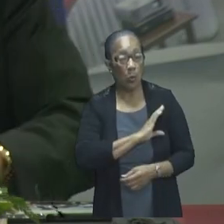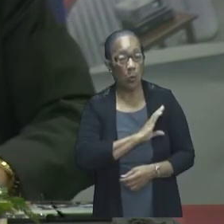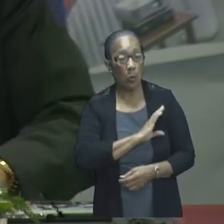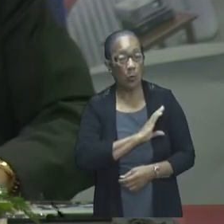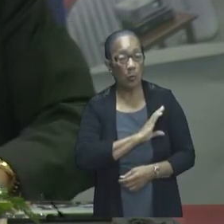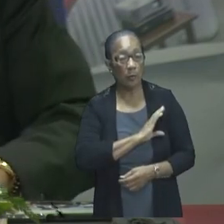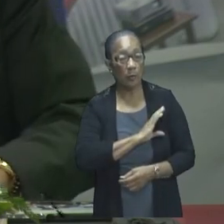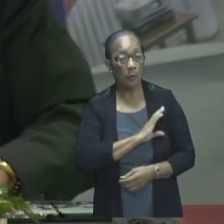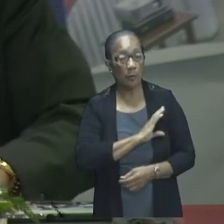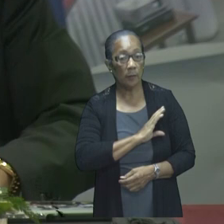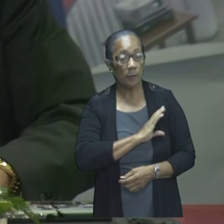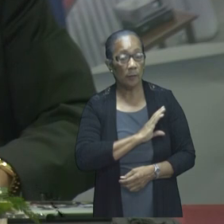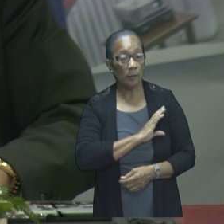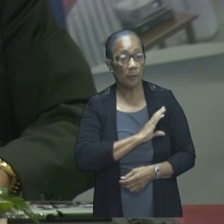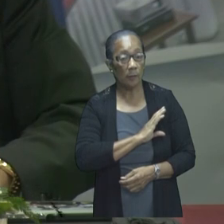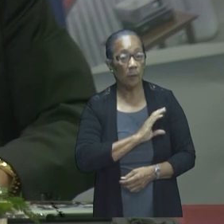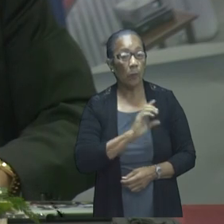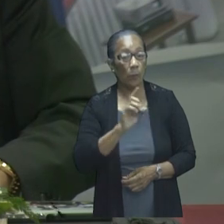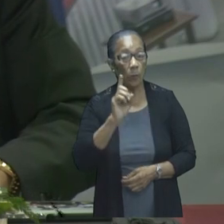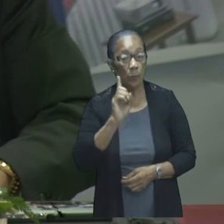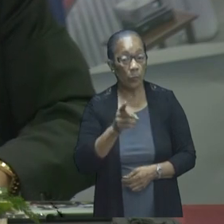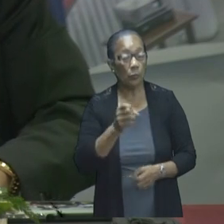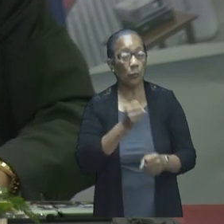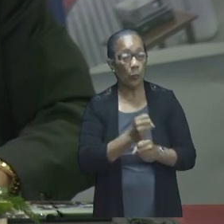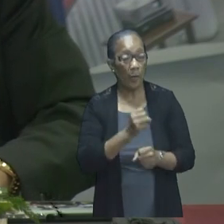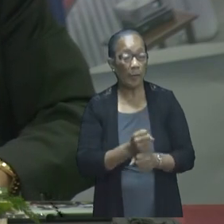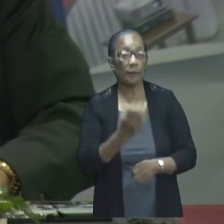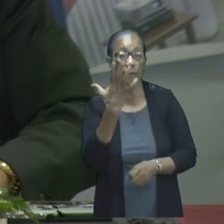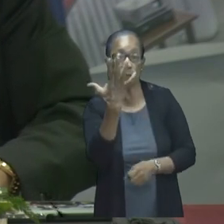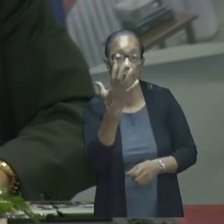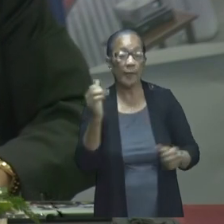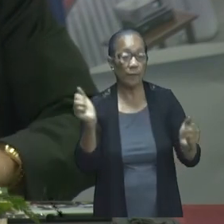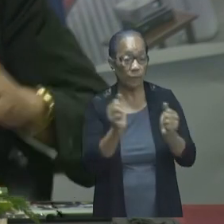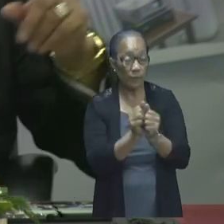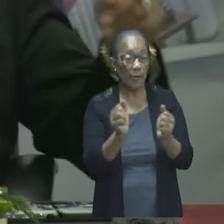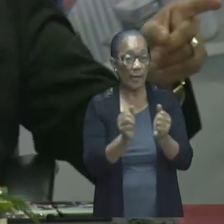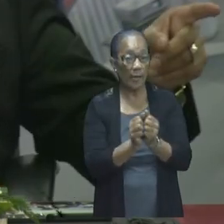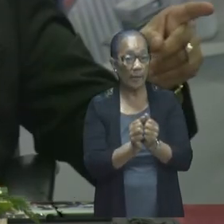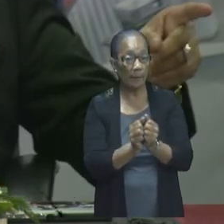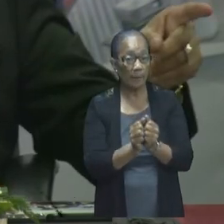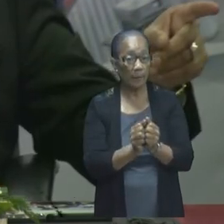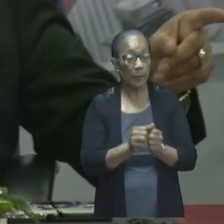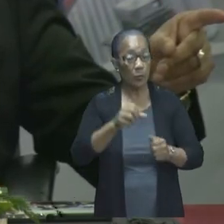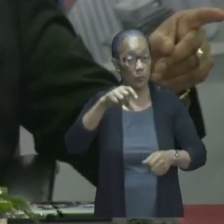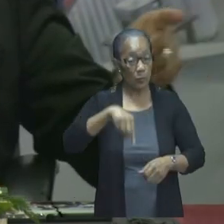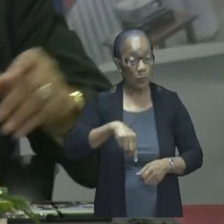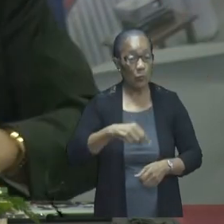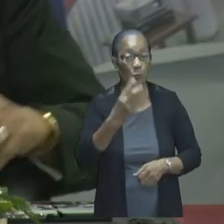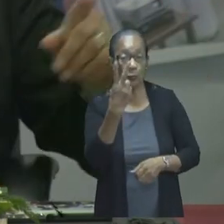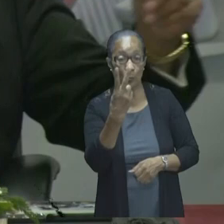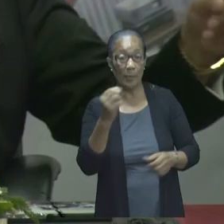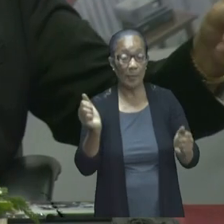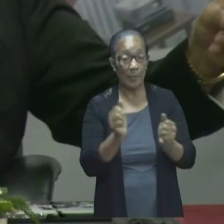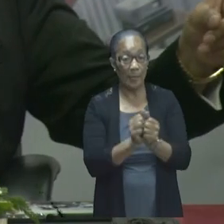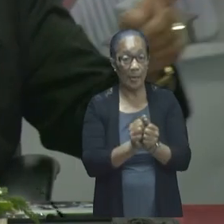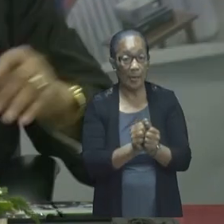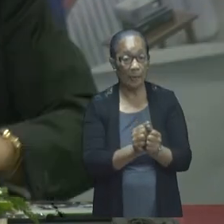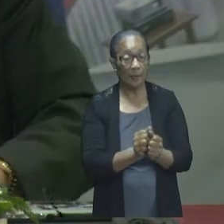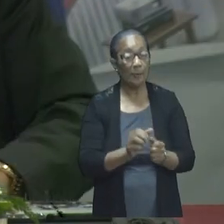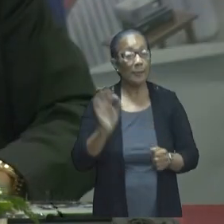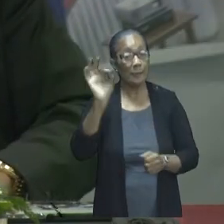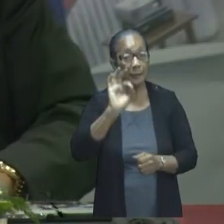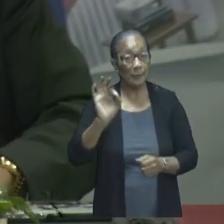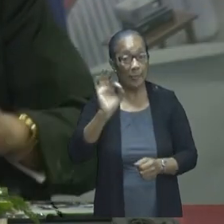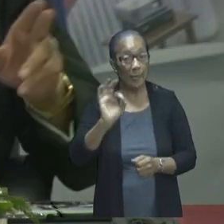een mandaat voor vijf jaar en jij vooral in de tweede klas aan saver voor de zesde klas arthur 5 pack glass we gaan als een cijfer geven